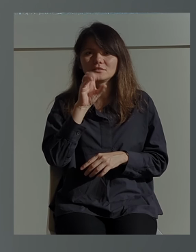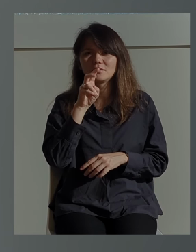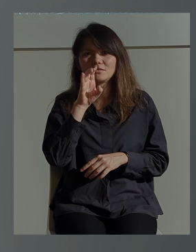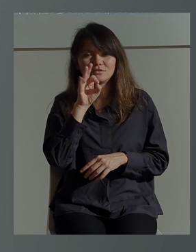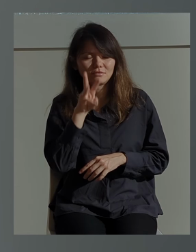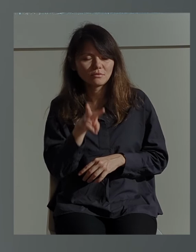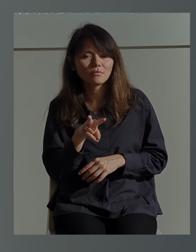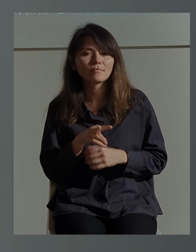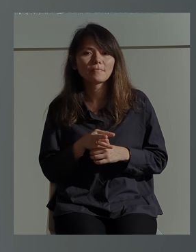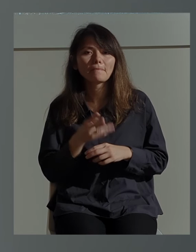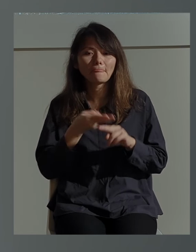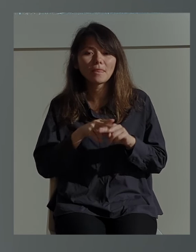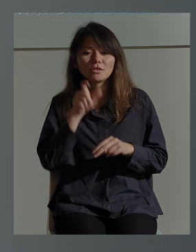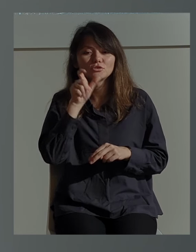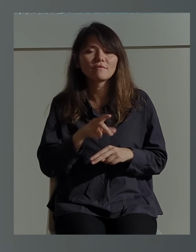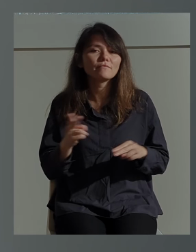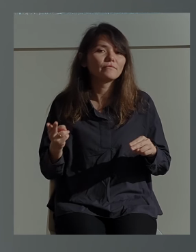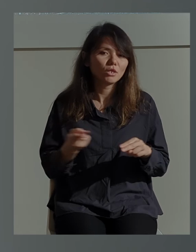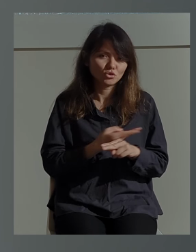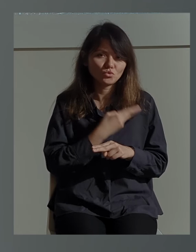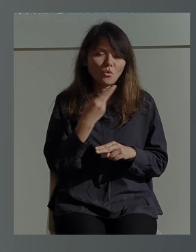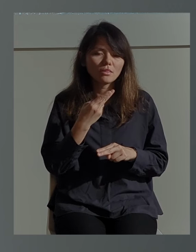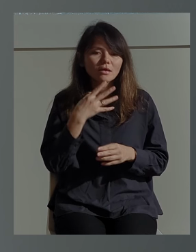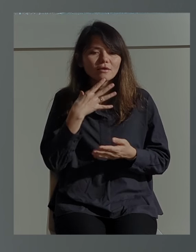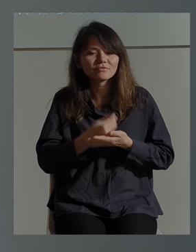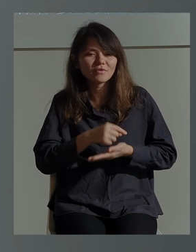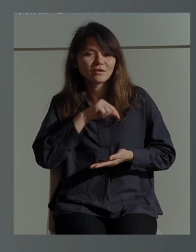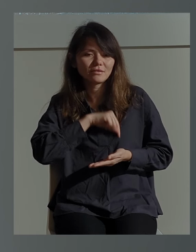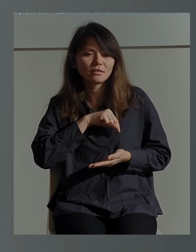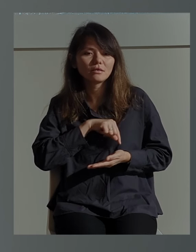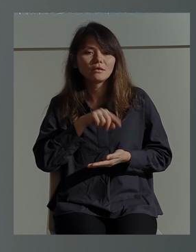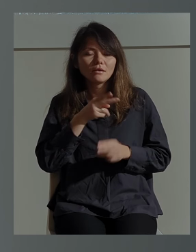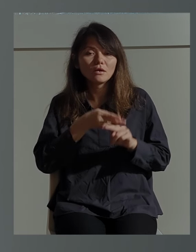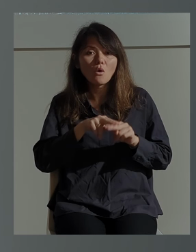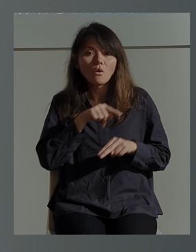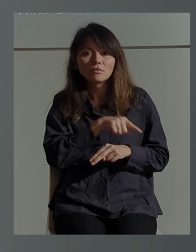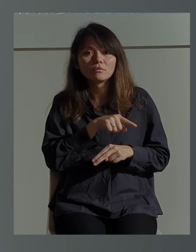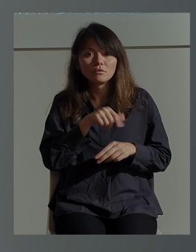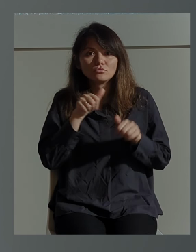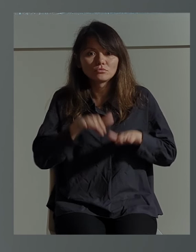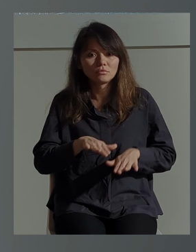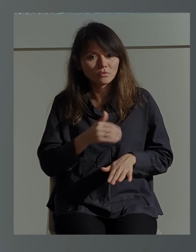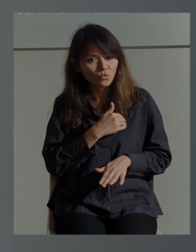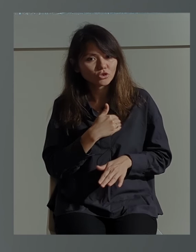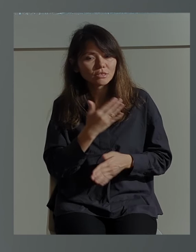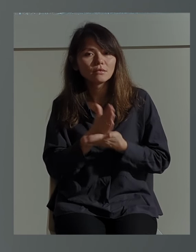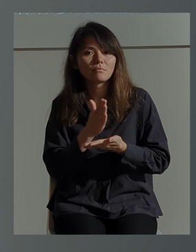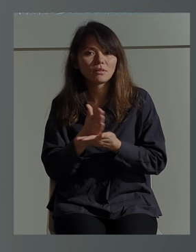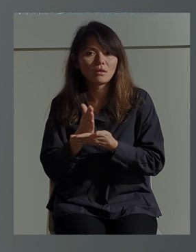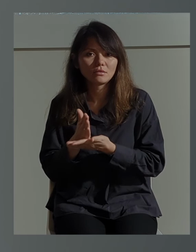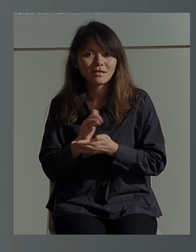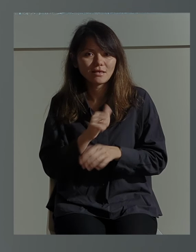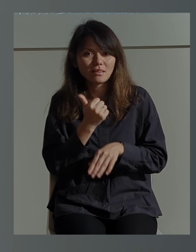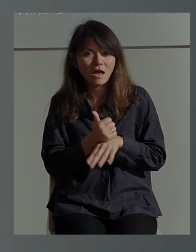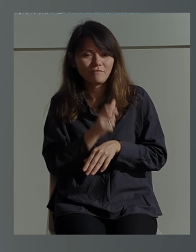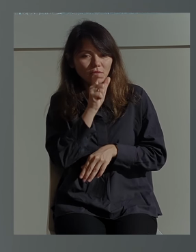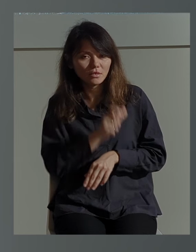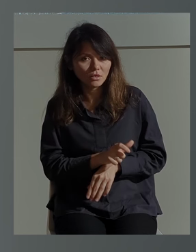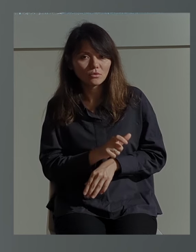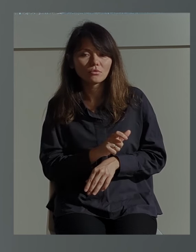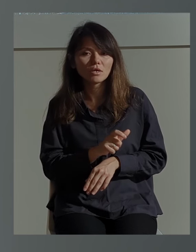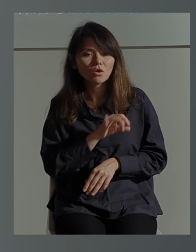вот этот человек лишённый свойств он как раз этим Комон сеен сом обладает главный герой и он пытается